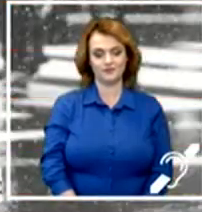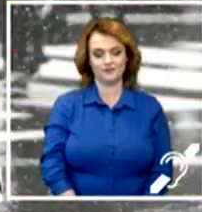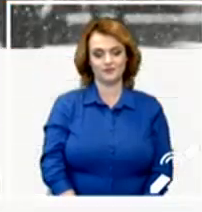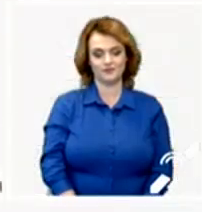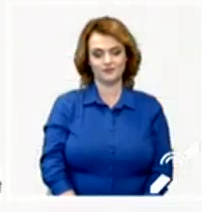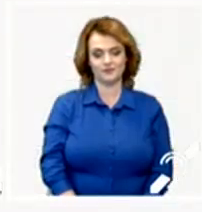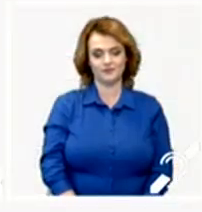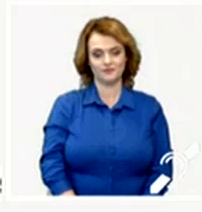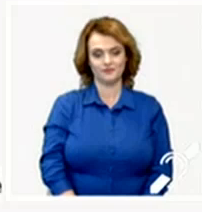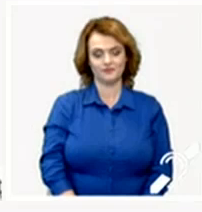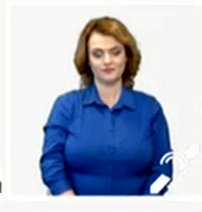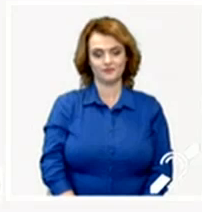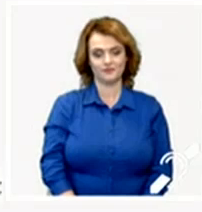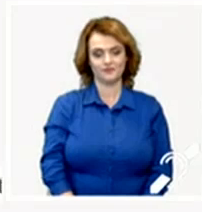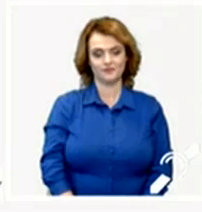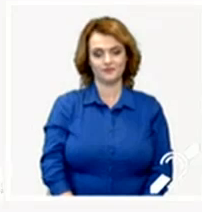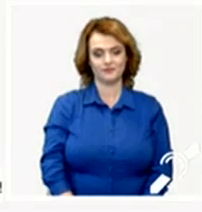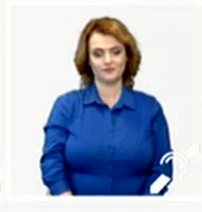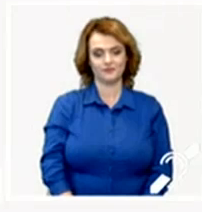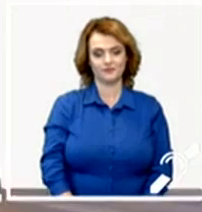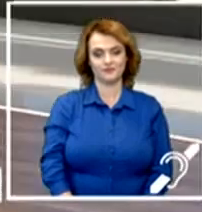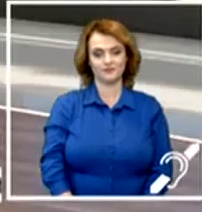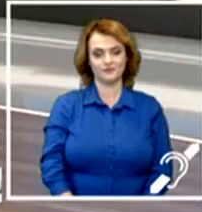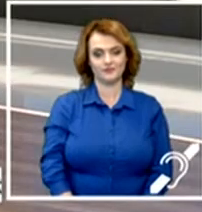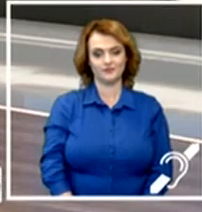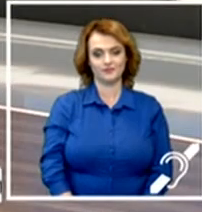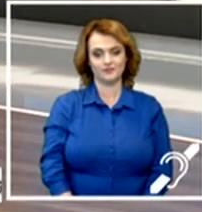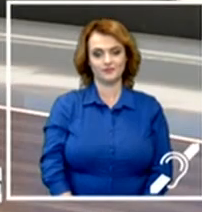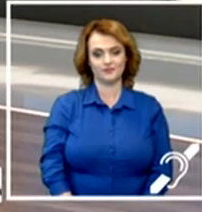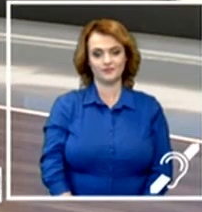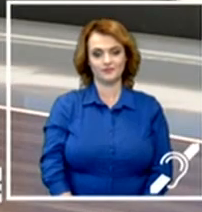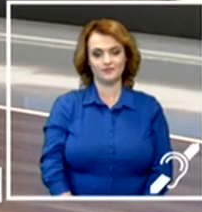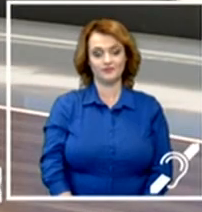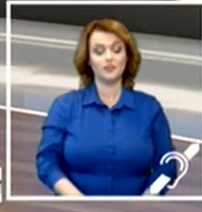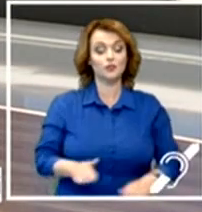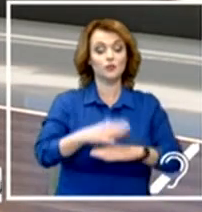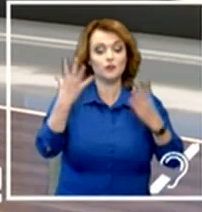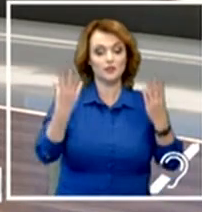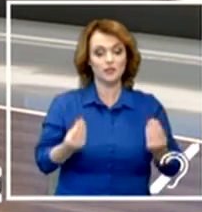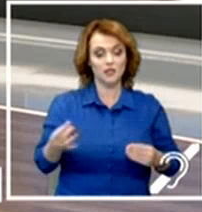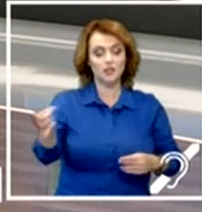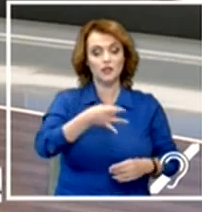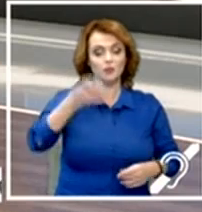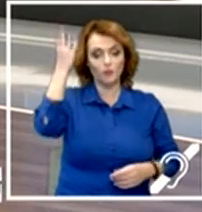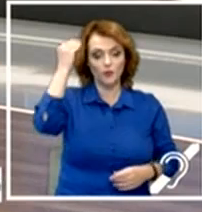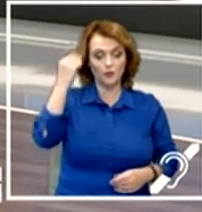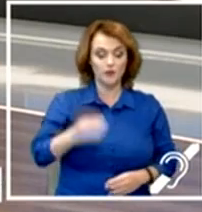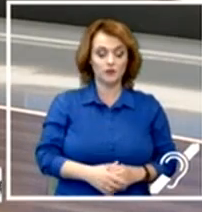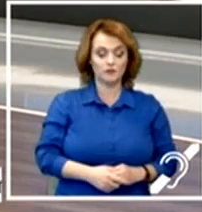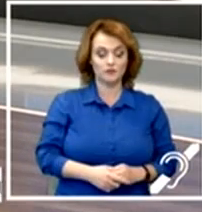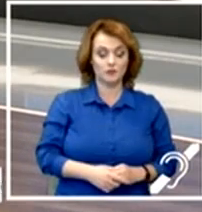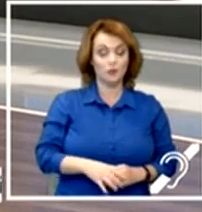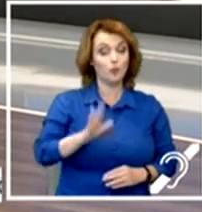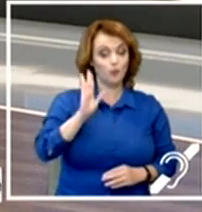Bine v-am v-am găsit! În Republica Moldova, vremea va